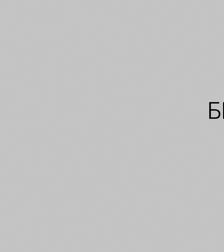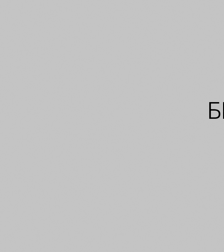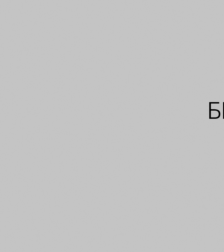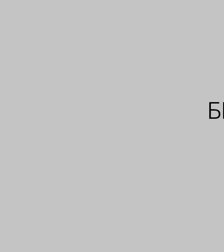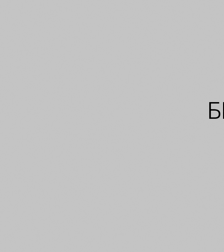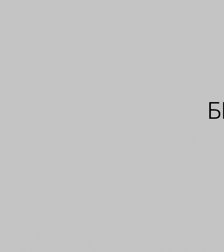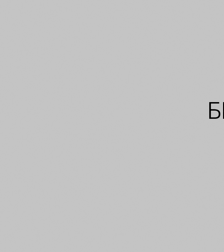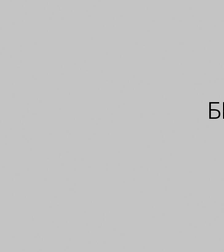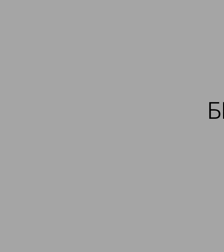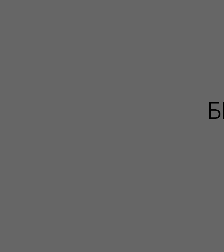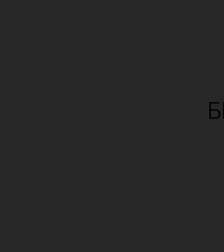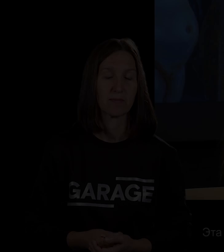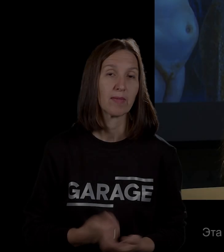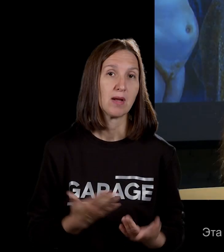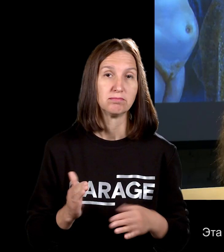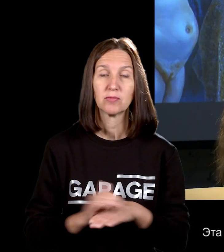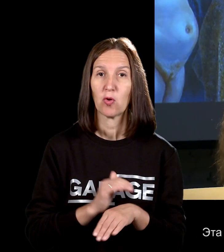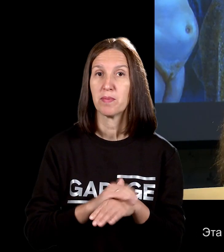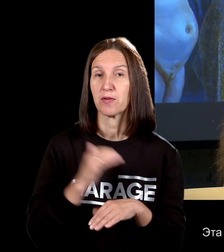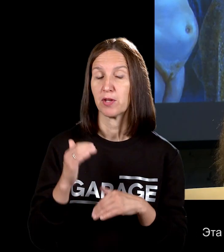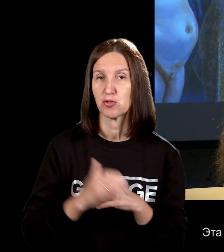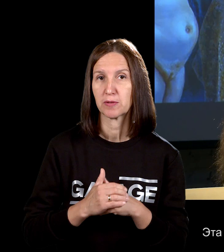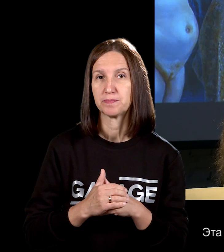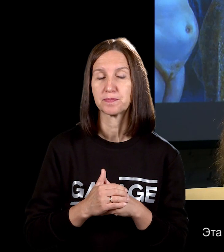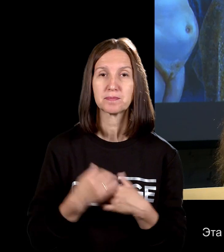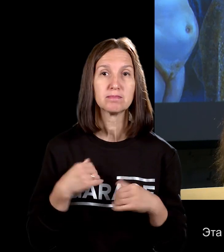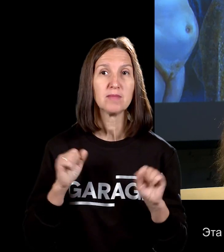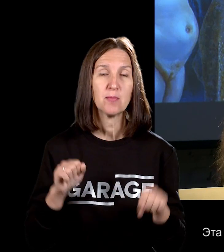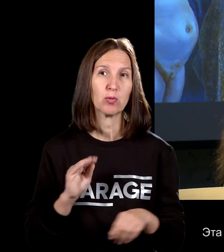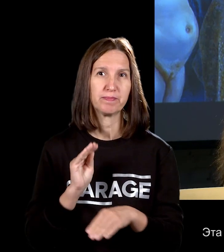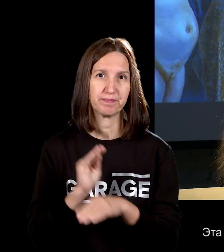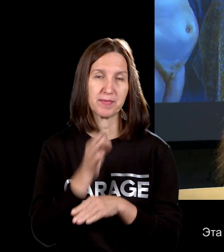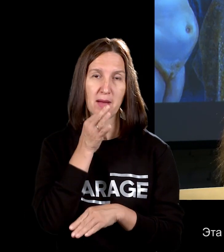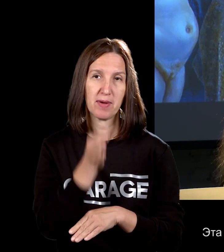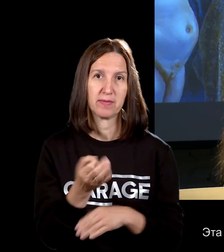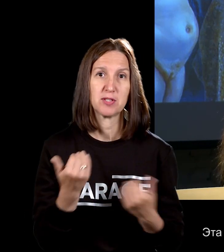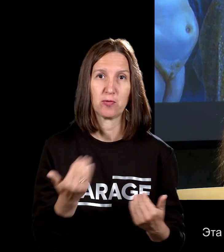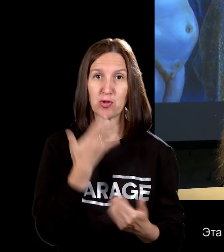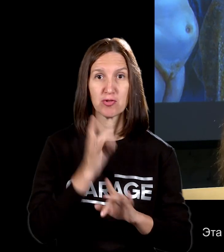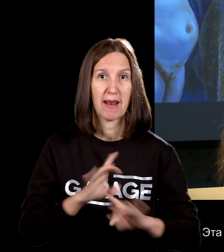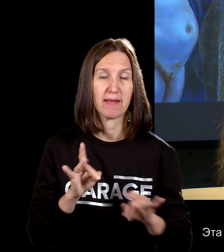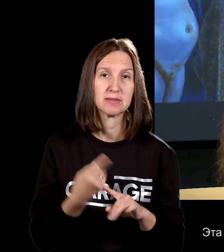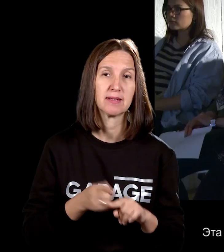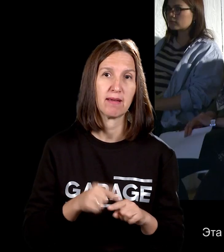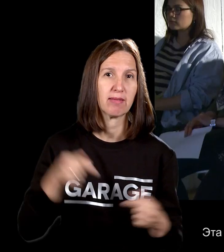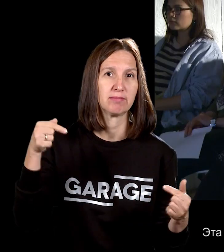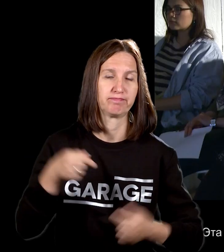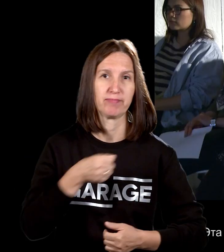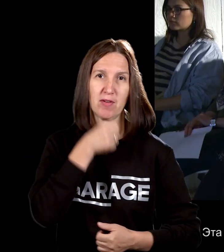Чепмен. Часть первая. Добрый вечер. Я, наверное, еще добавлю, что сегодняшняя лекция – это, наверное, 18+, потому